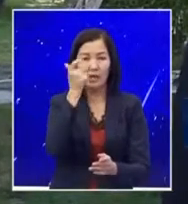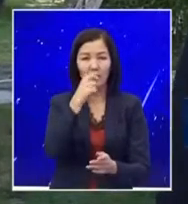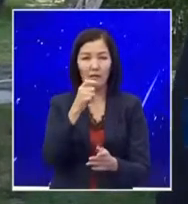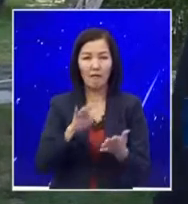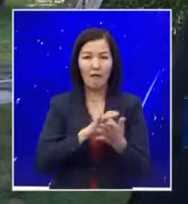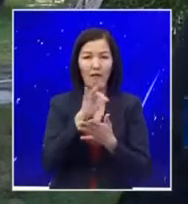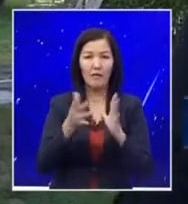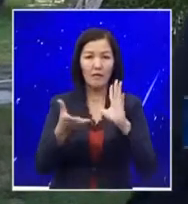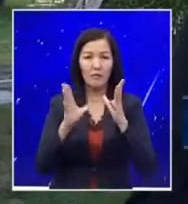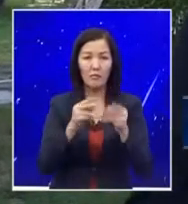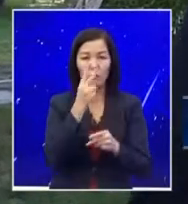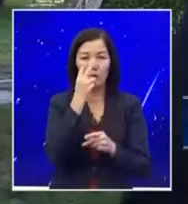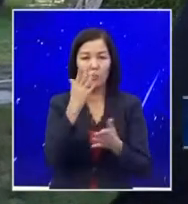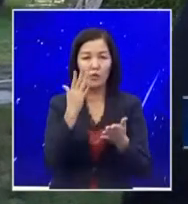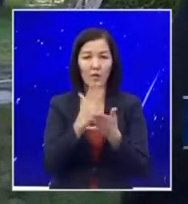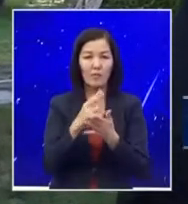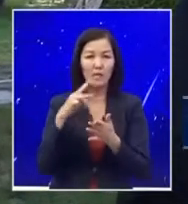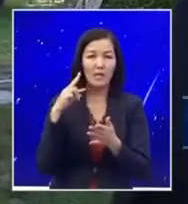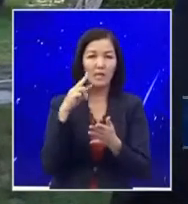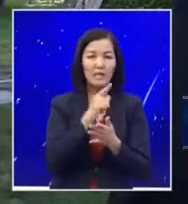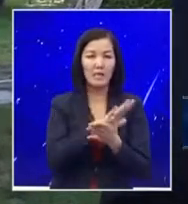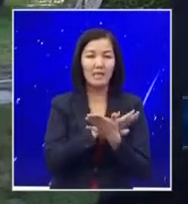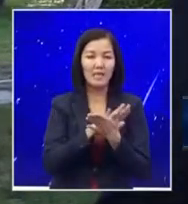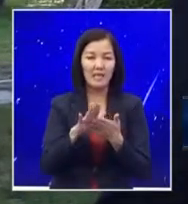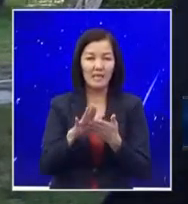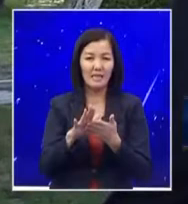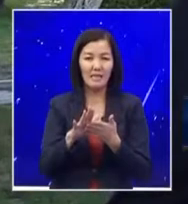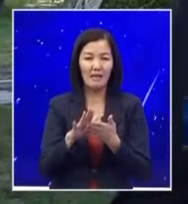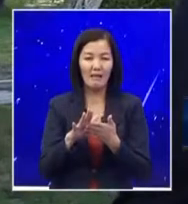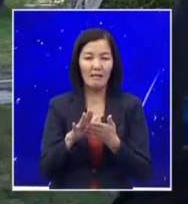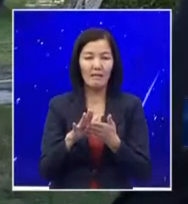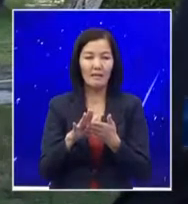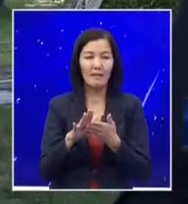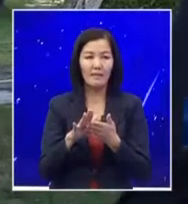көргеніміз осы зиянды тазартылған, бірақ та осы